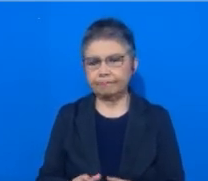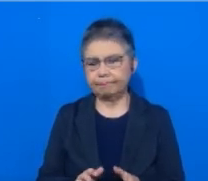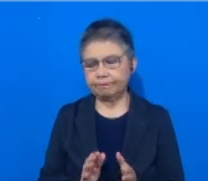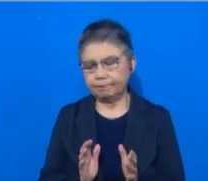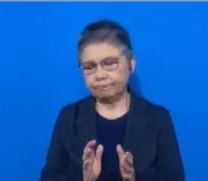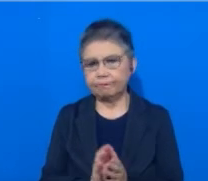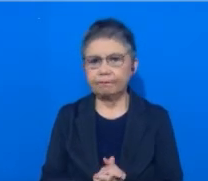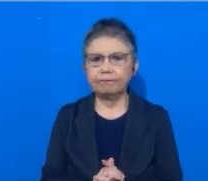Indonesia